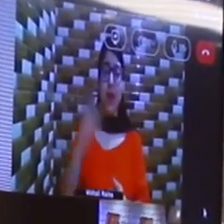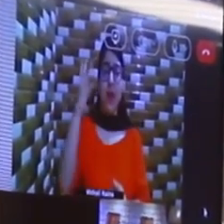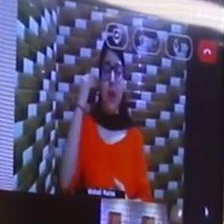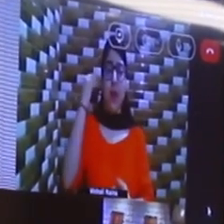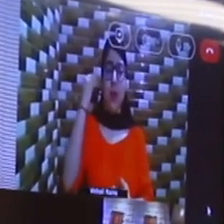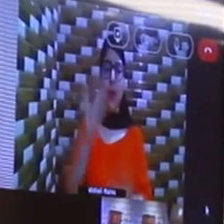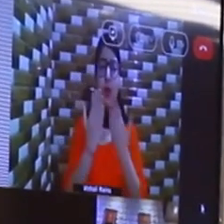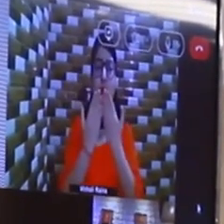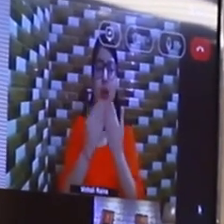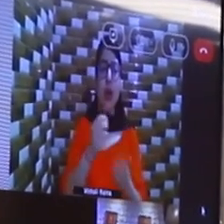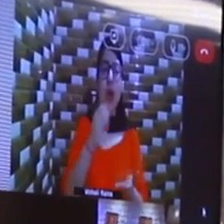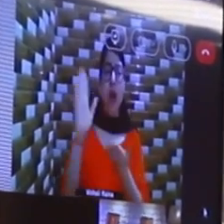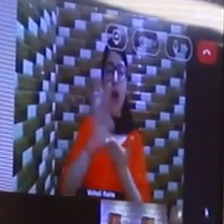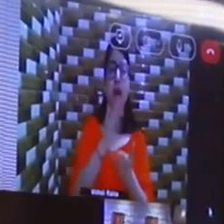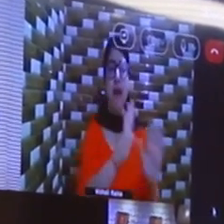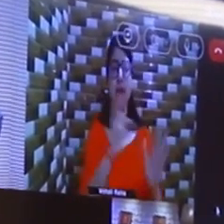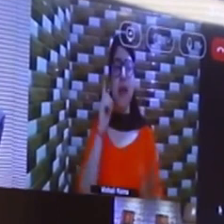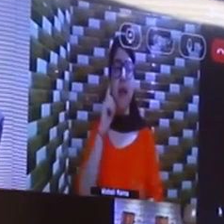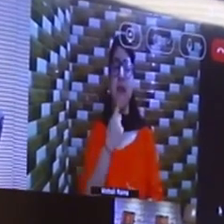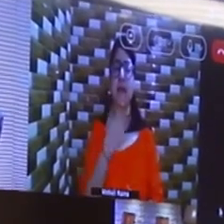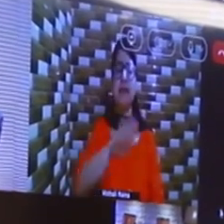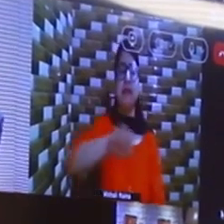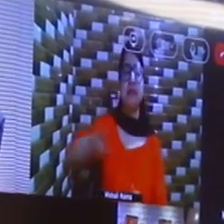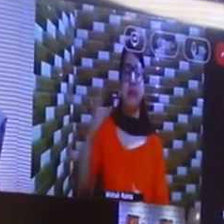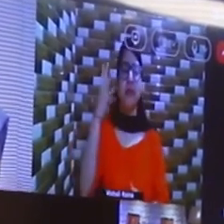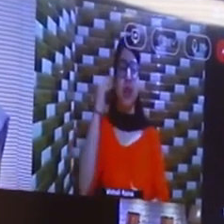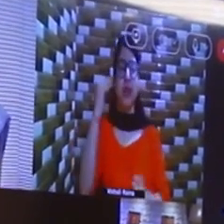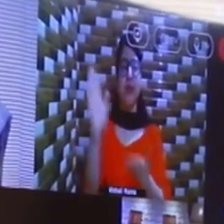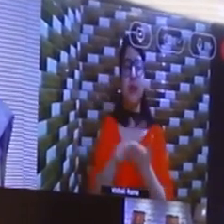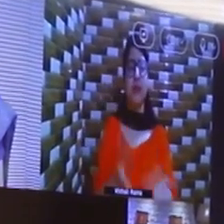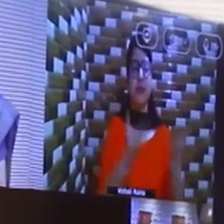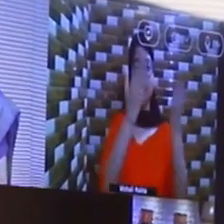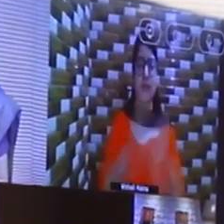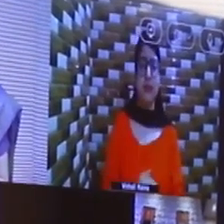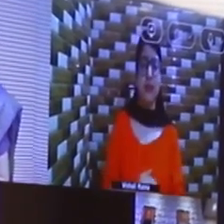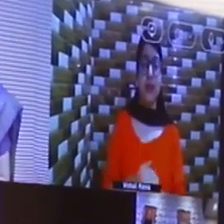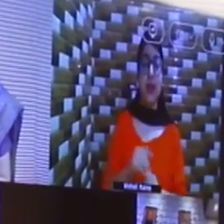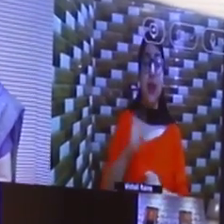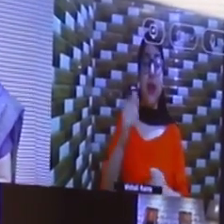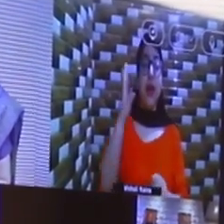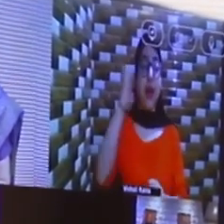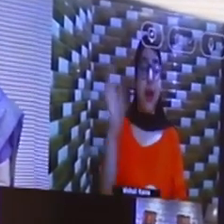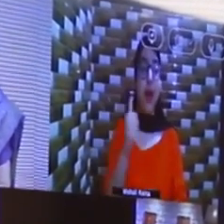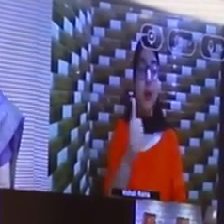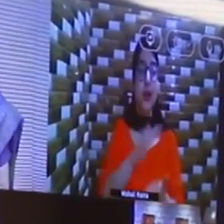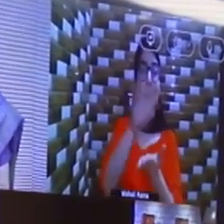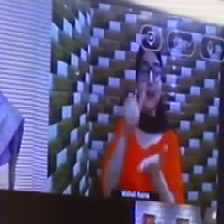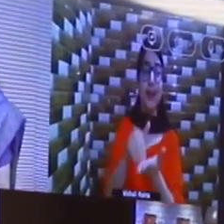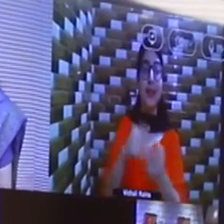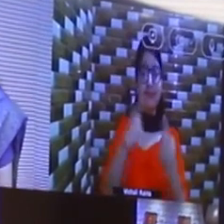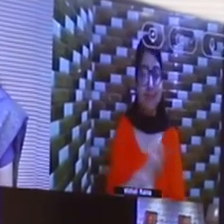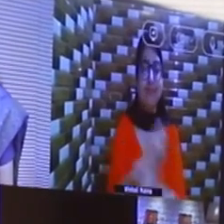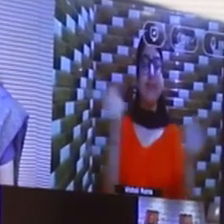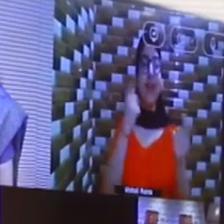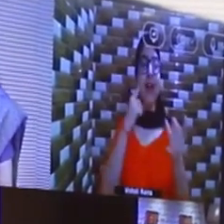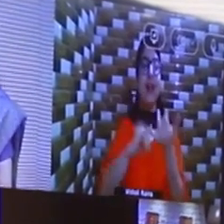प्रतियोगिता में सफल होकर बहुत अच्छा लग रहा है। पहले तो मुझे विश्वास ही नहीं हुआ था। मूक बधिरों को पहले कविता जैसी चीजों में आगे बढ़ाया नहीं